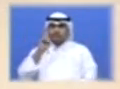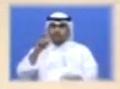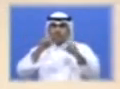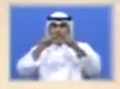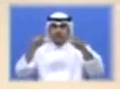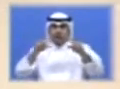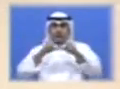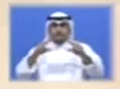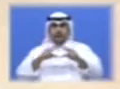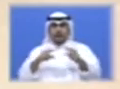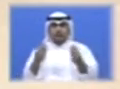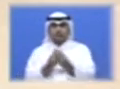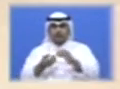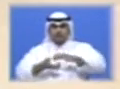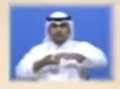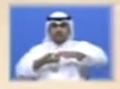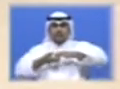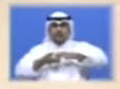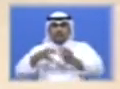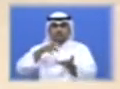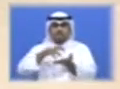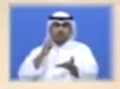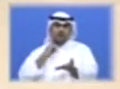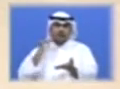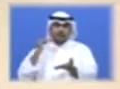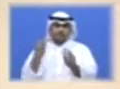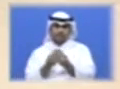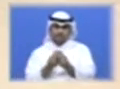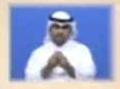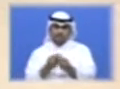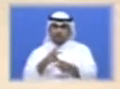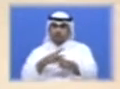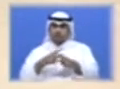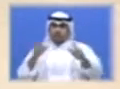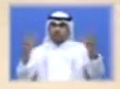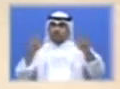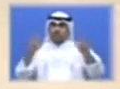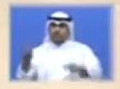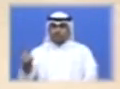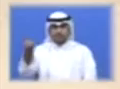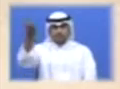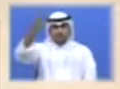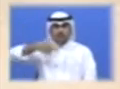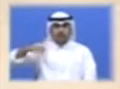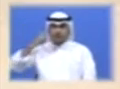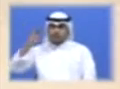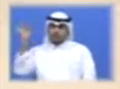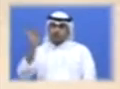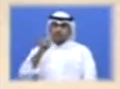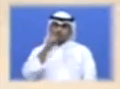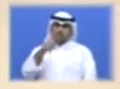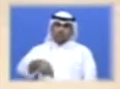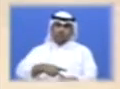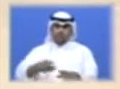الإخبارية داخل اتحاد إذاعات الدول العربية. إعلام كويتي قيم ظل دوما محل إشادة من قبل